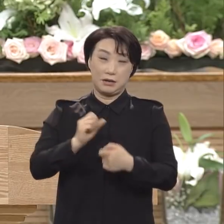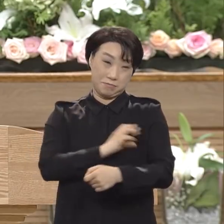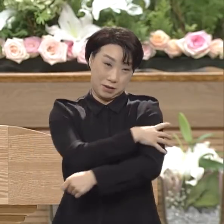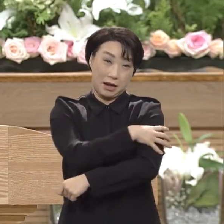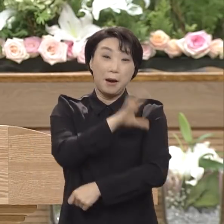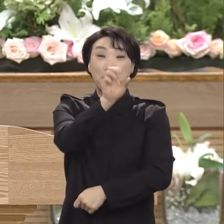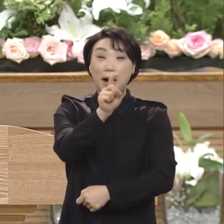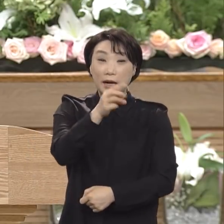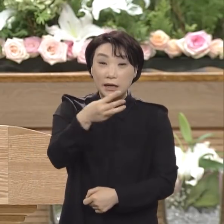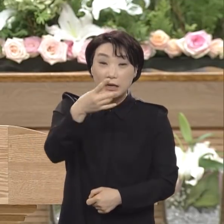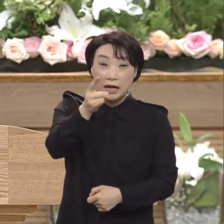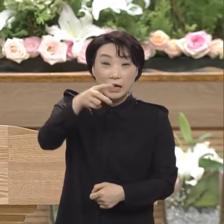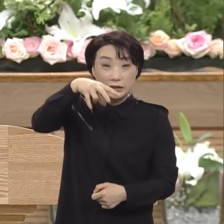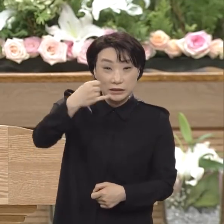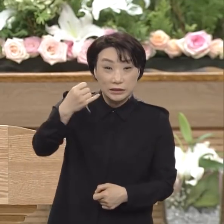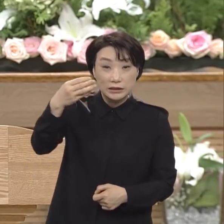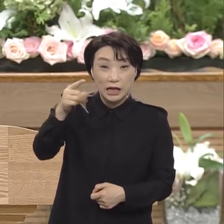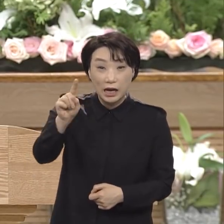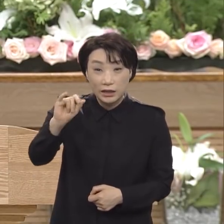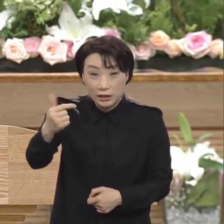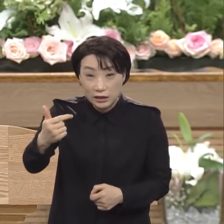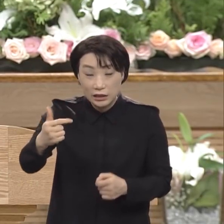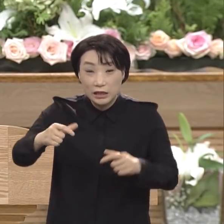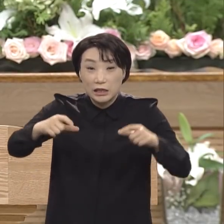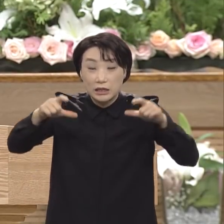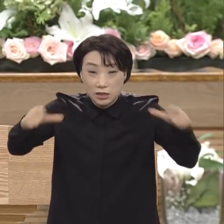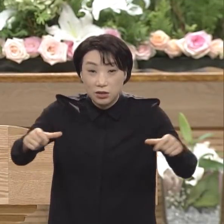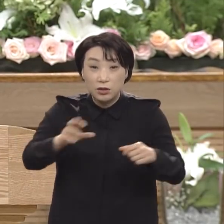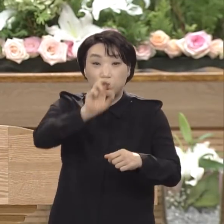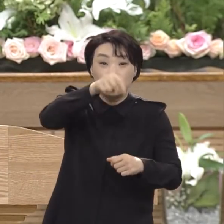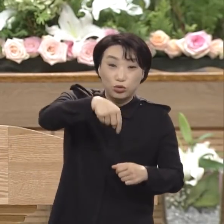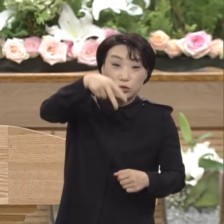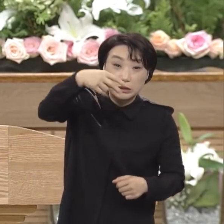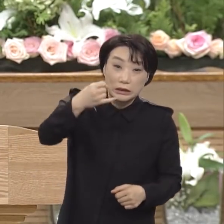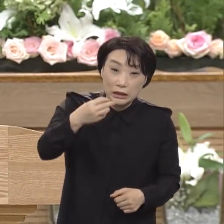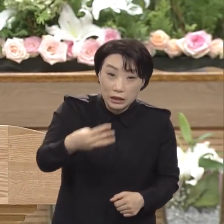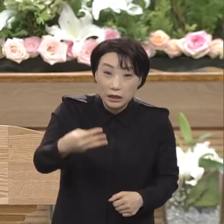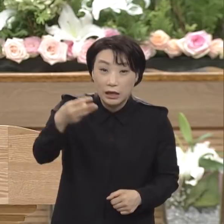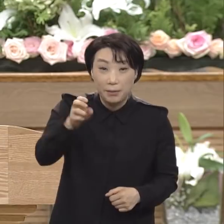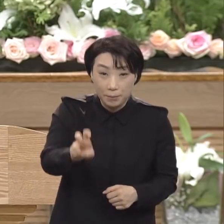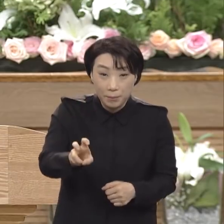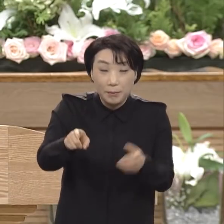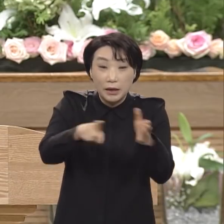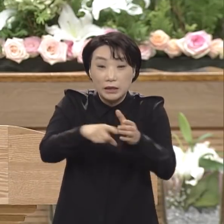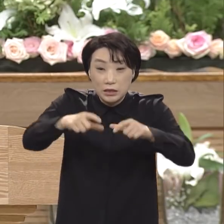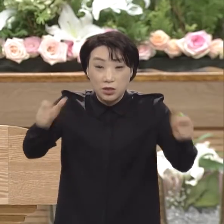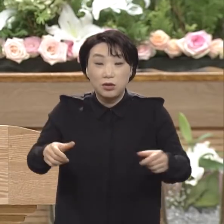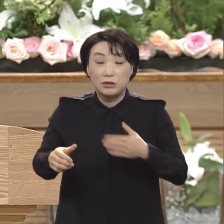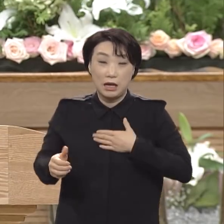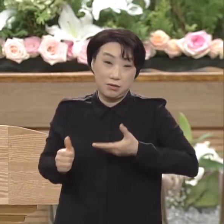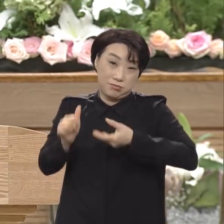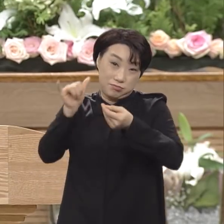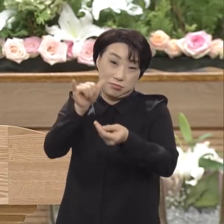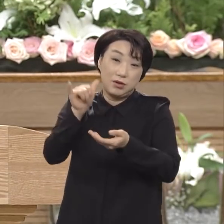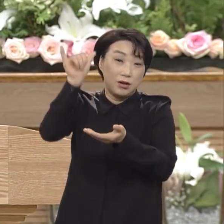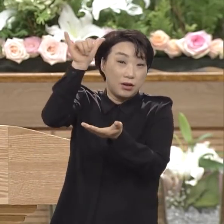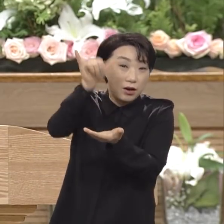팔레스타인 지역, 무슬림 지역에 집회 갈 때, 예, 저 어느